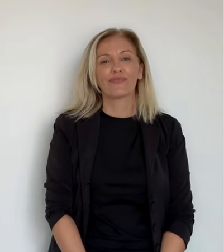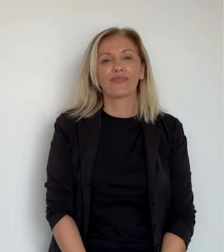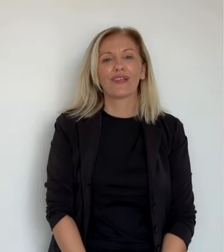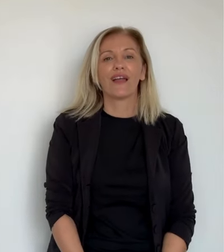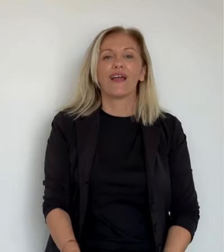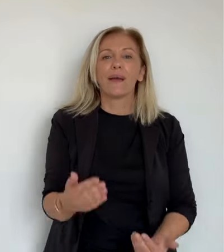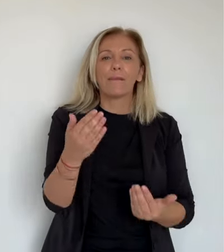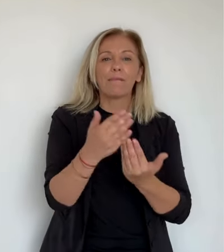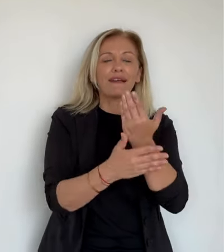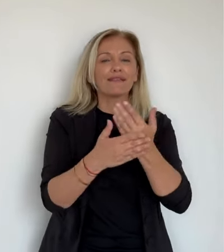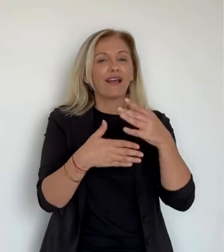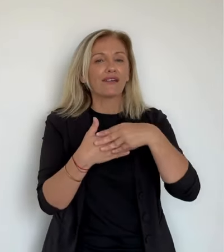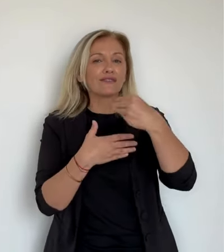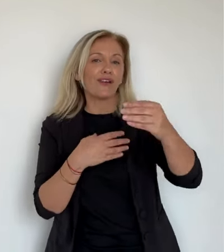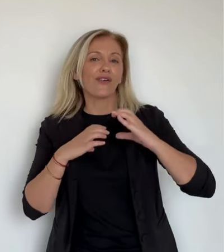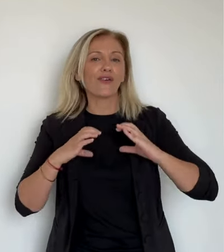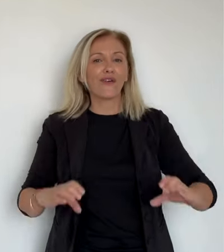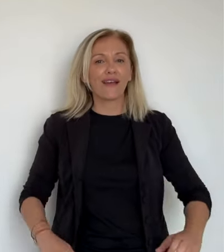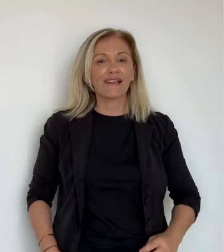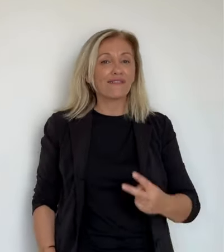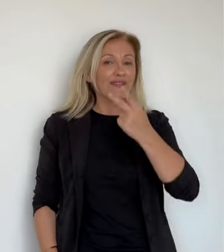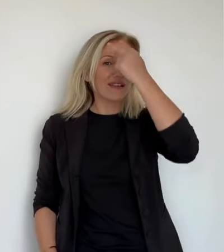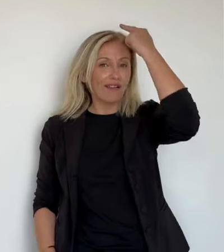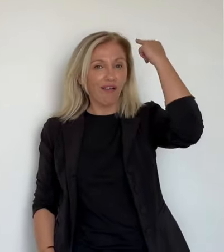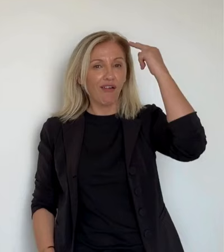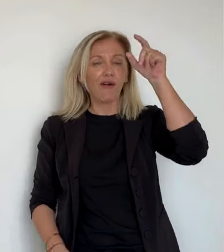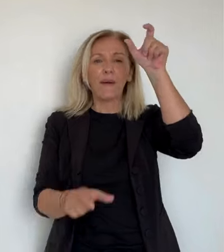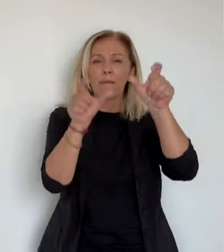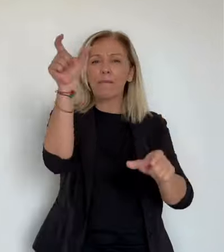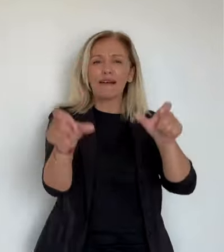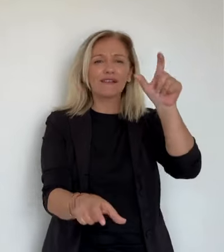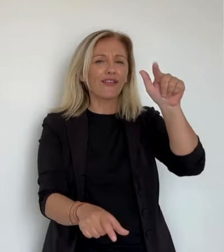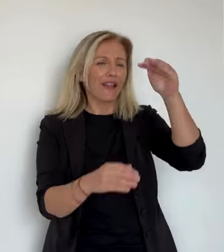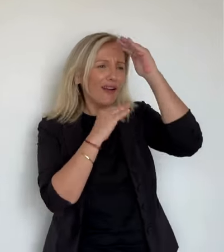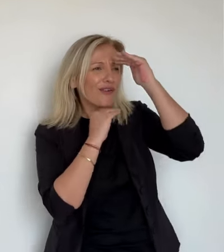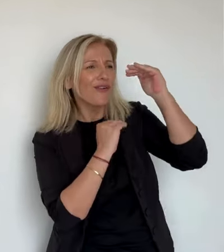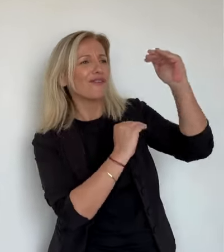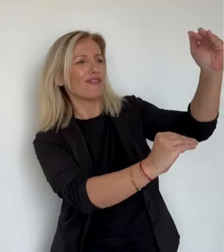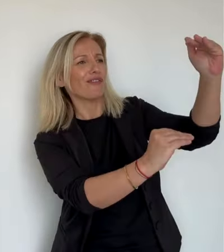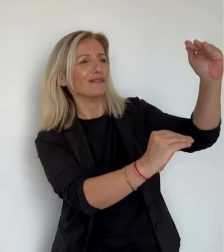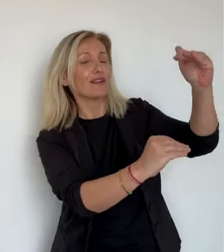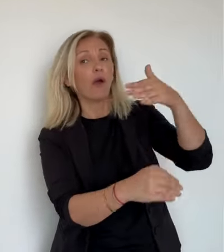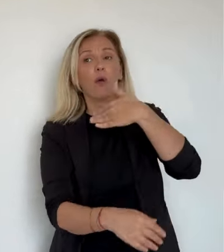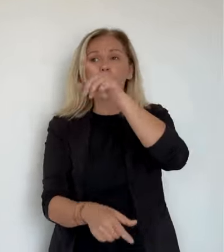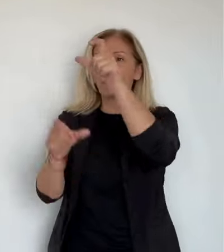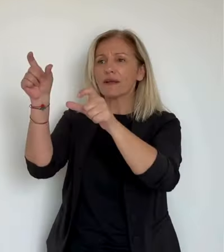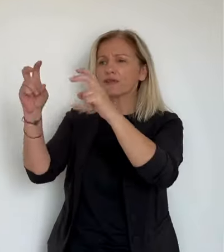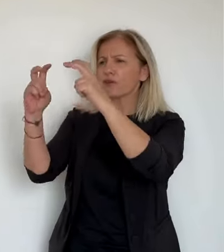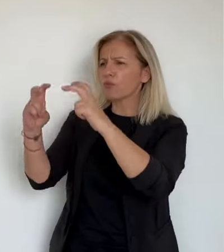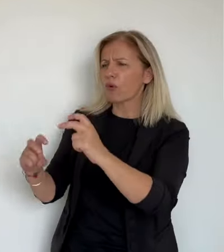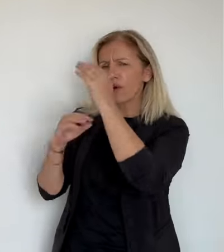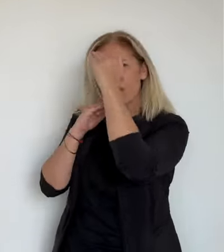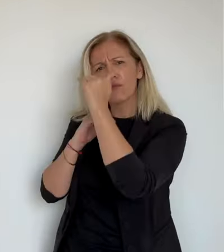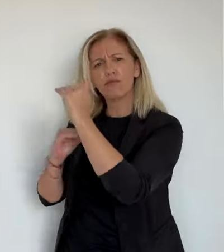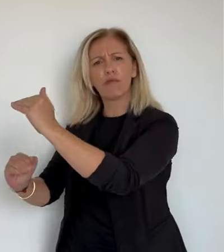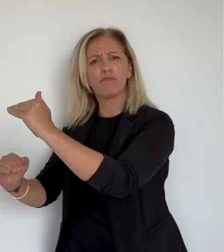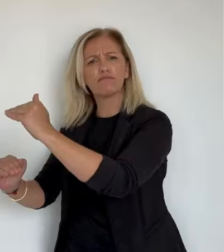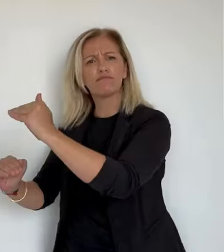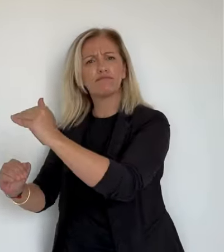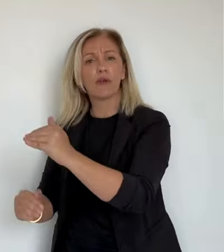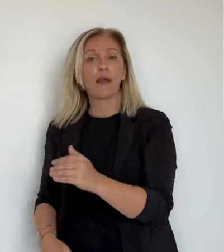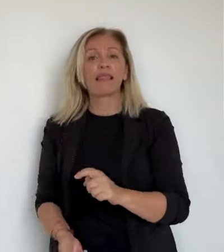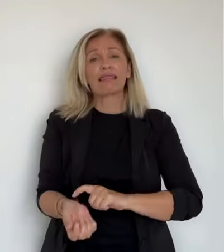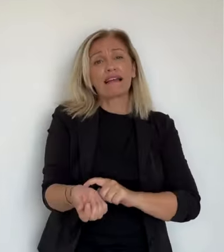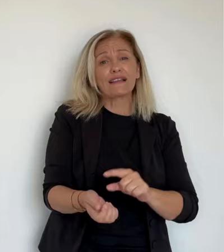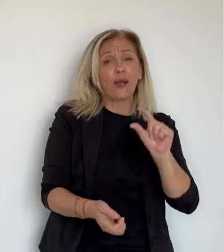Simon Vinciguerra, il y avait des candidats confiants et d'autres un peu moins. Un peu stressé, mais... on attend les résultats et on